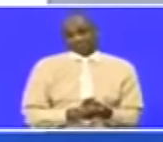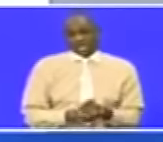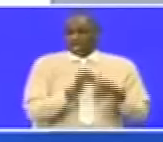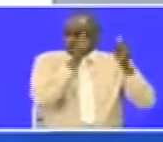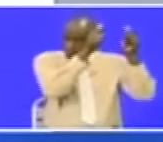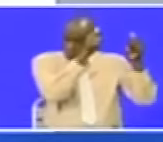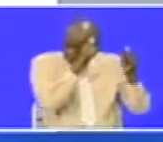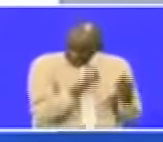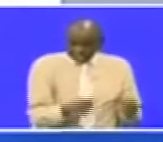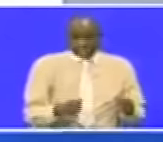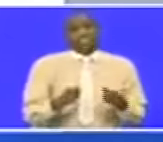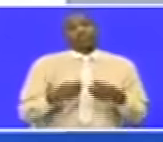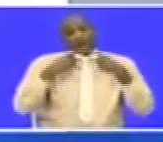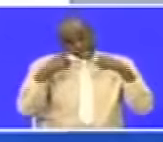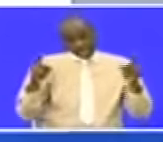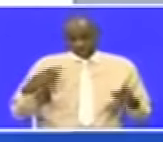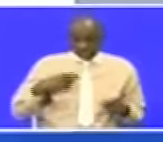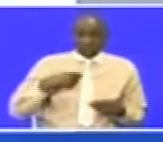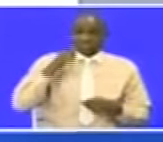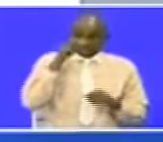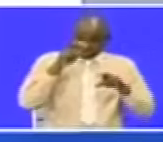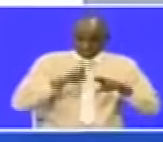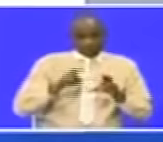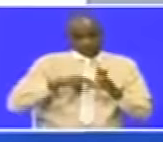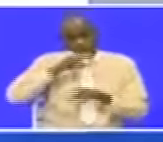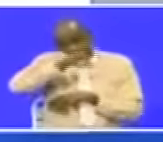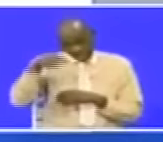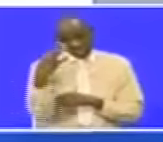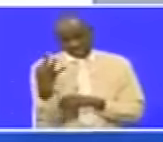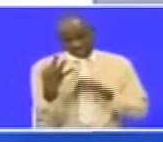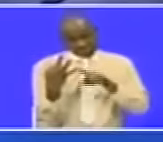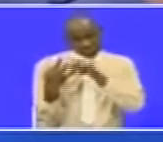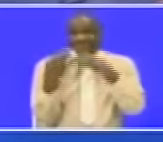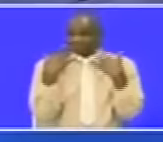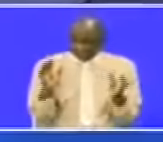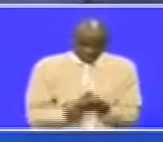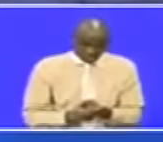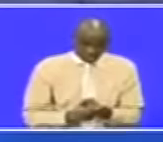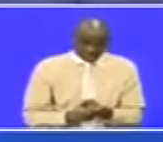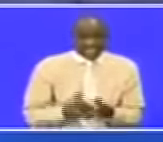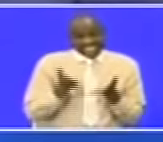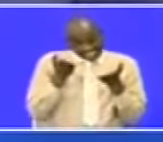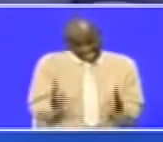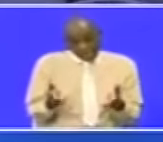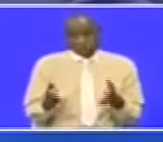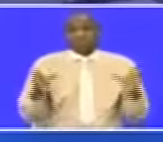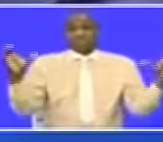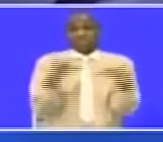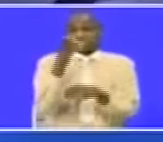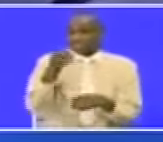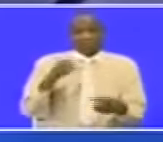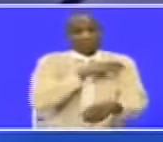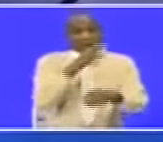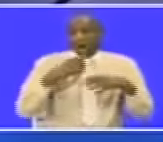kutangaza nafasi ya kiti cha jaji Philip Tunoi, Kalpana Rawal na jaji mkuu zimetolewa. Sasa jopo la kumchunguza Tunoi halina uwezo